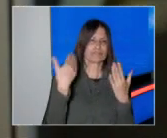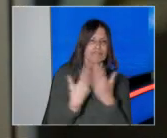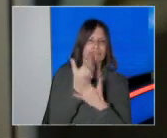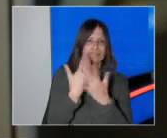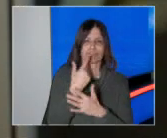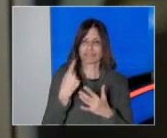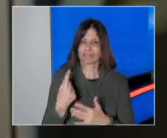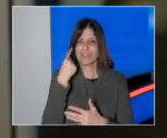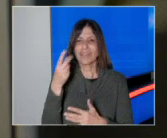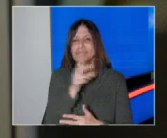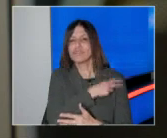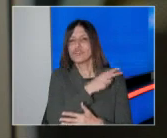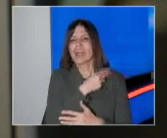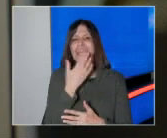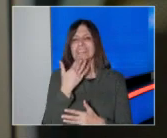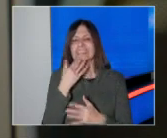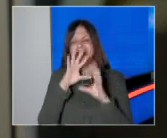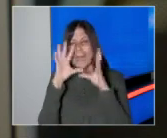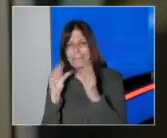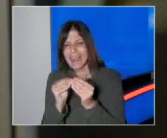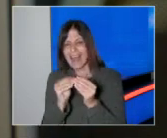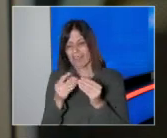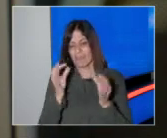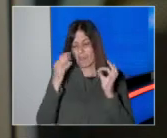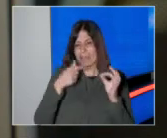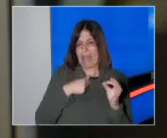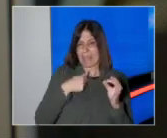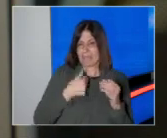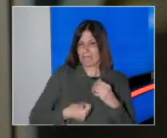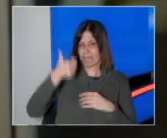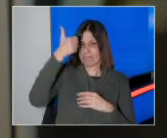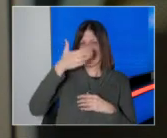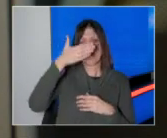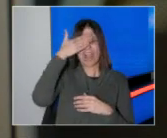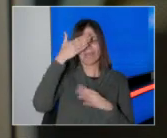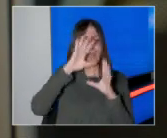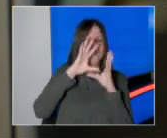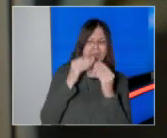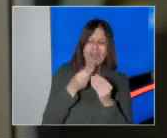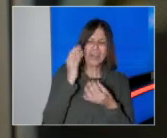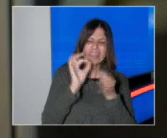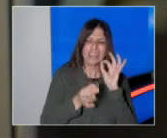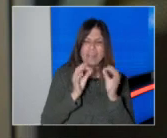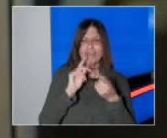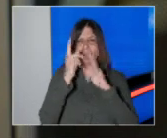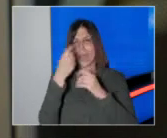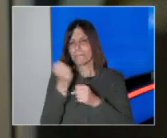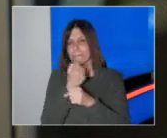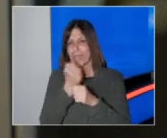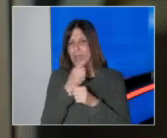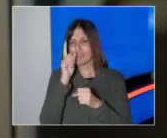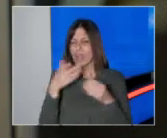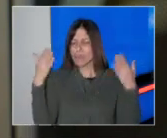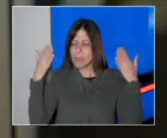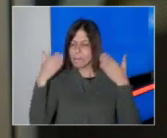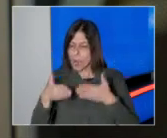לפיהן לכאורה משטרת ישראל בכלל ובראשותי בפרט התעלמה מכל דין והפכה פעילות שאמורה להיות